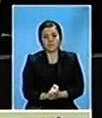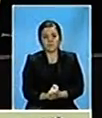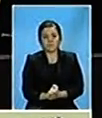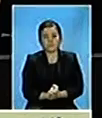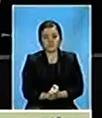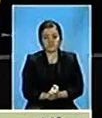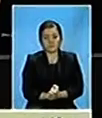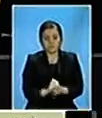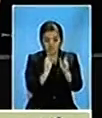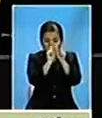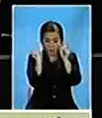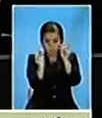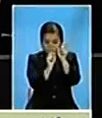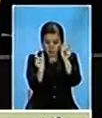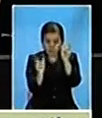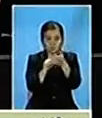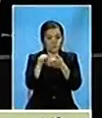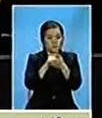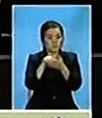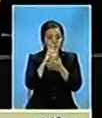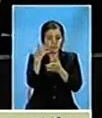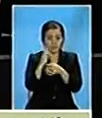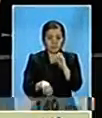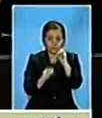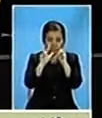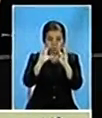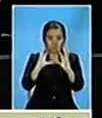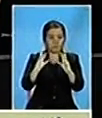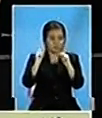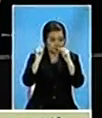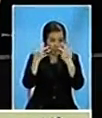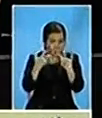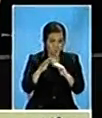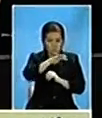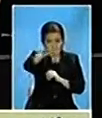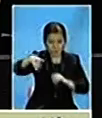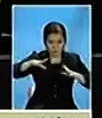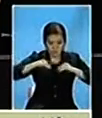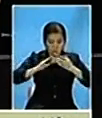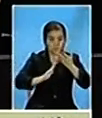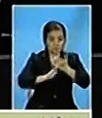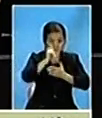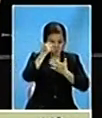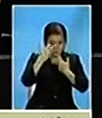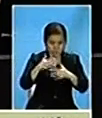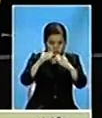วรรคอื่นก็ไม่มีการแก้ไขนะครับเพราะฉะนั้นในมาตรา3ทั้งหมดนะครับที่ประชุมเห็นชอบผ่านนะครับต่อไปมาตรา